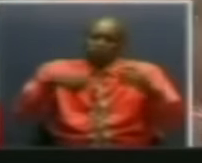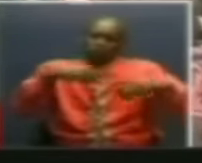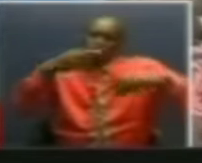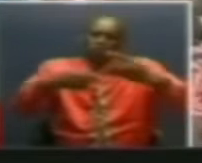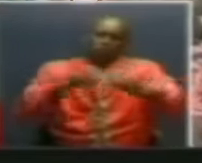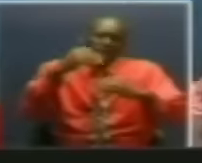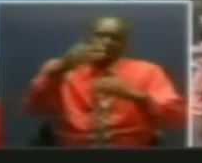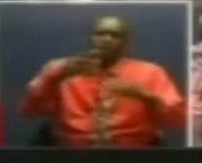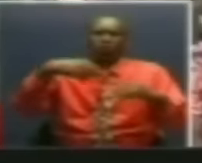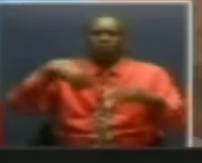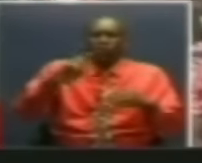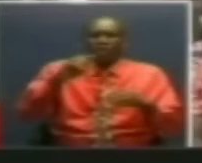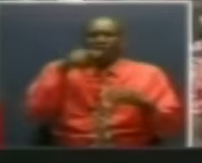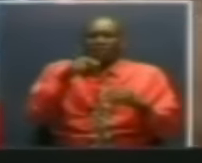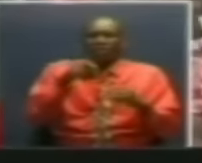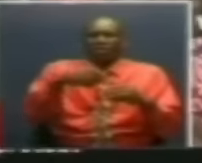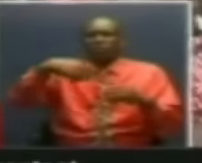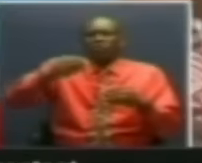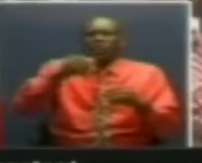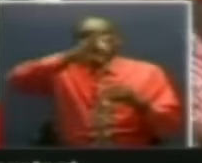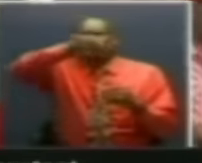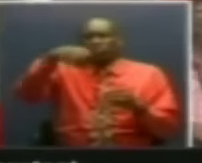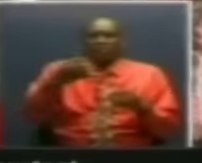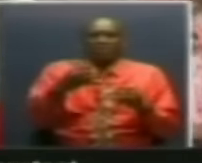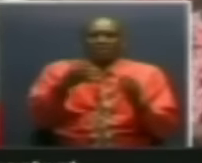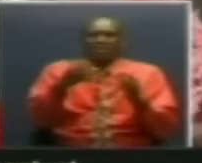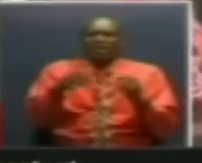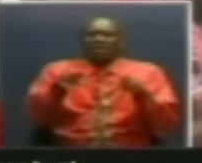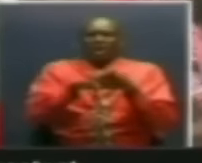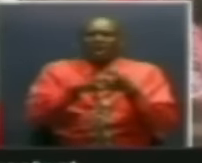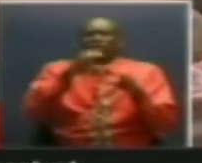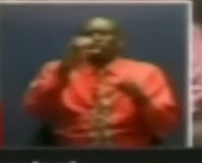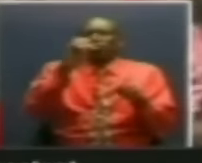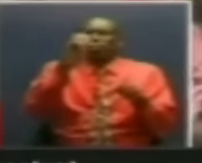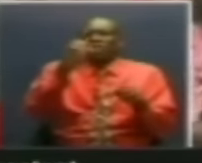mbele tushinde hawa watu wa Jubilee tukiwa kama ODM